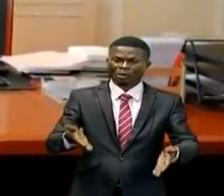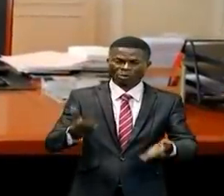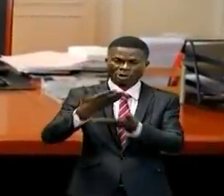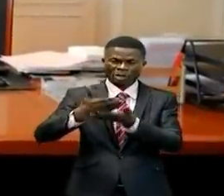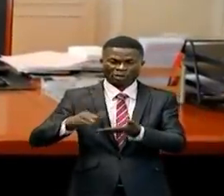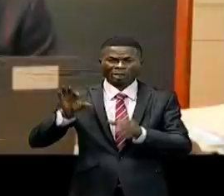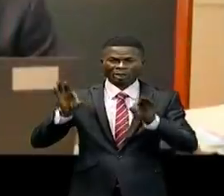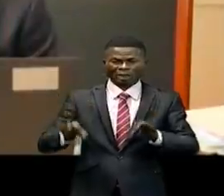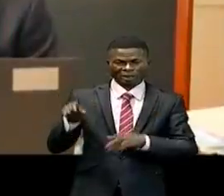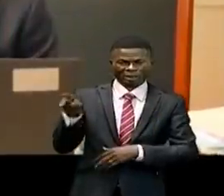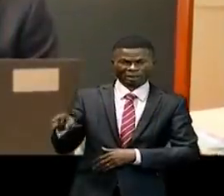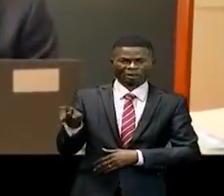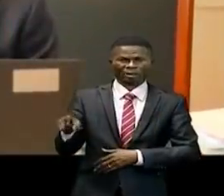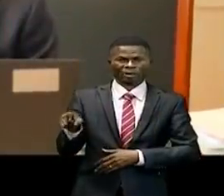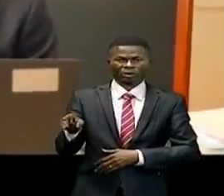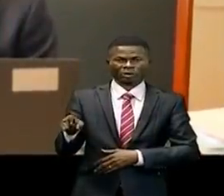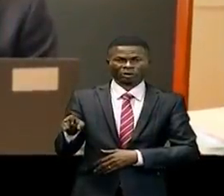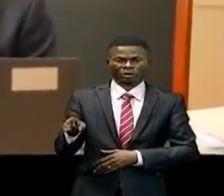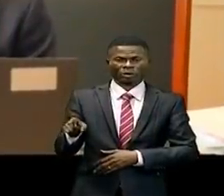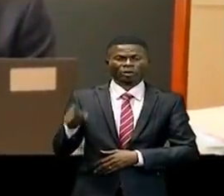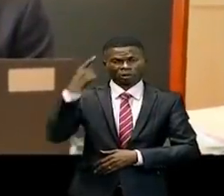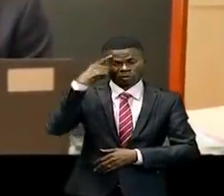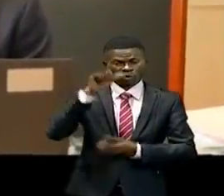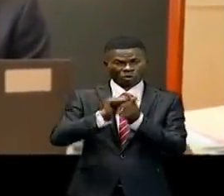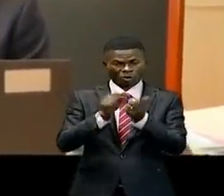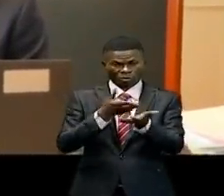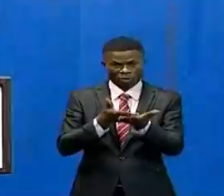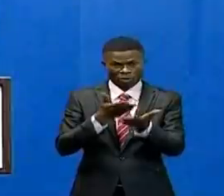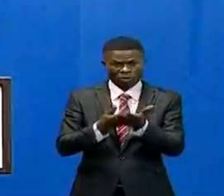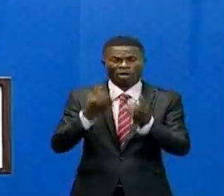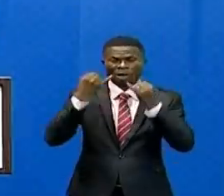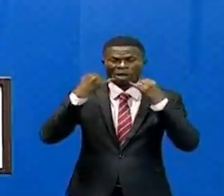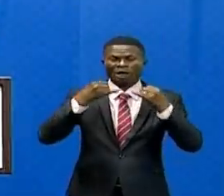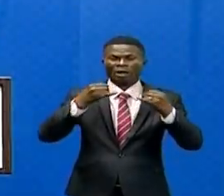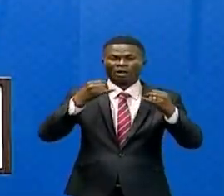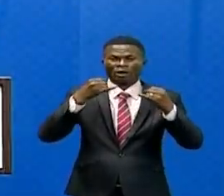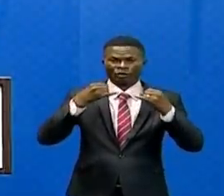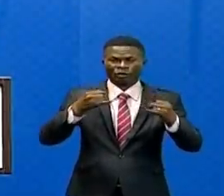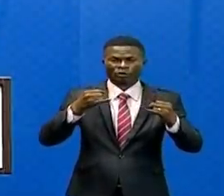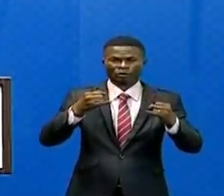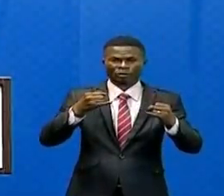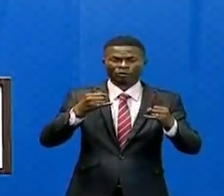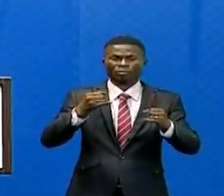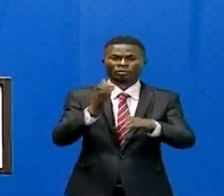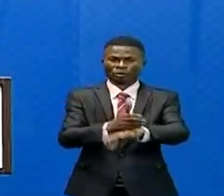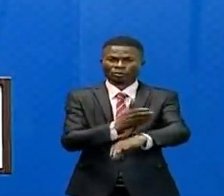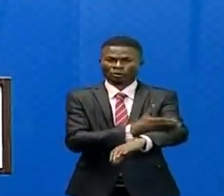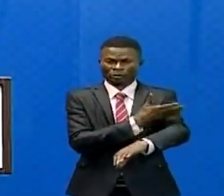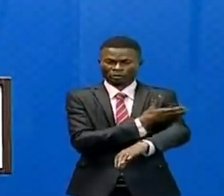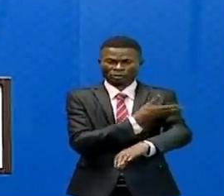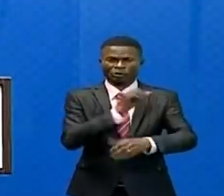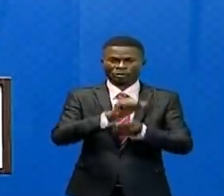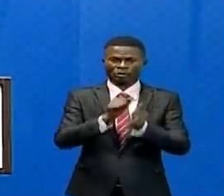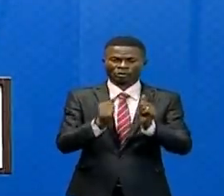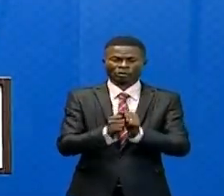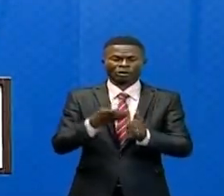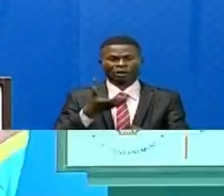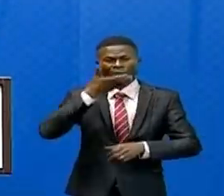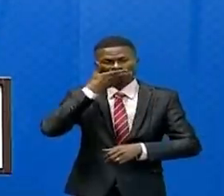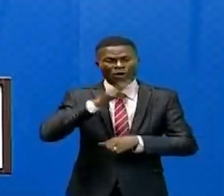pays. Toujours sur ces chapitres de points d'information, évolution de la situation de l'épidémie